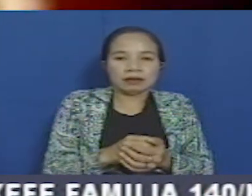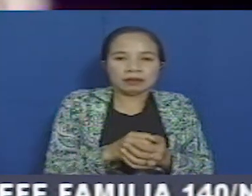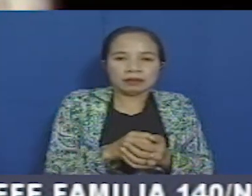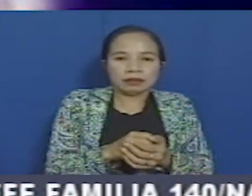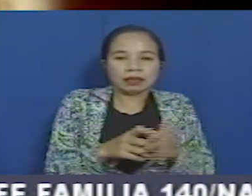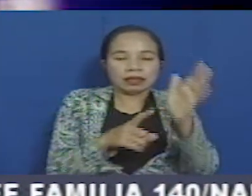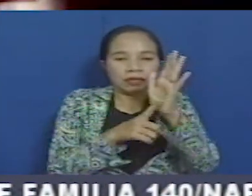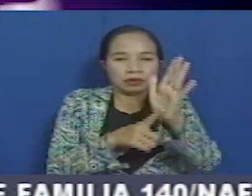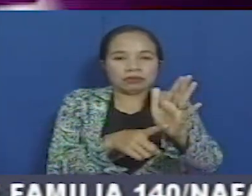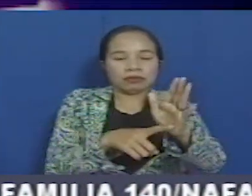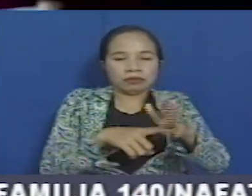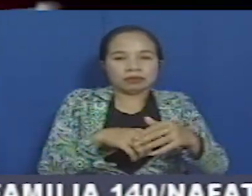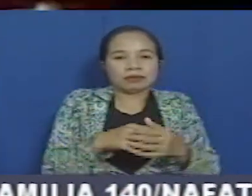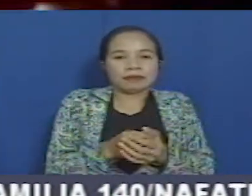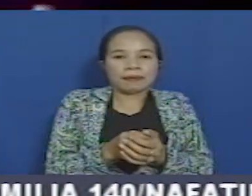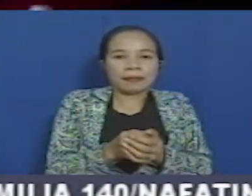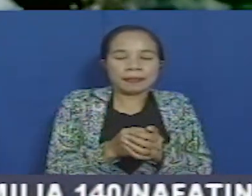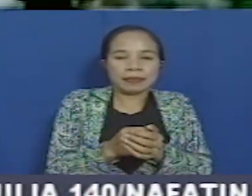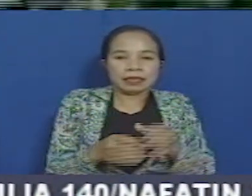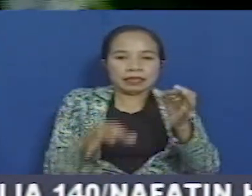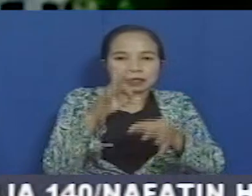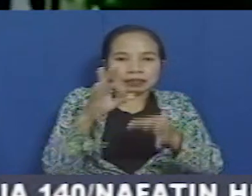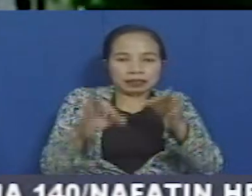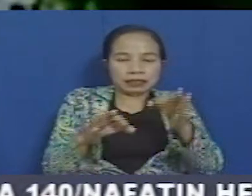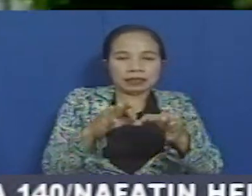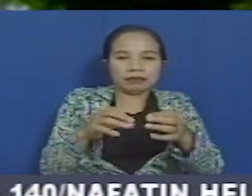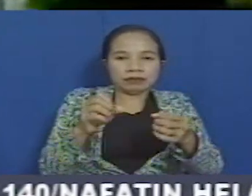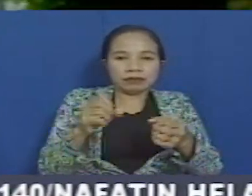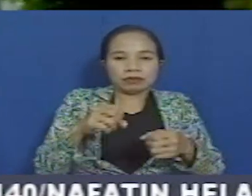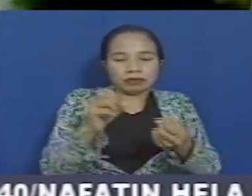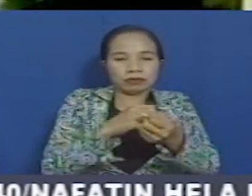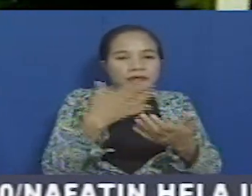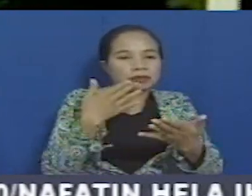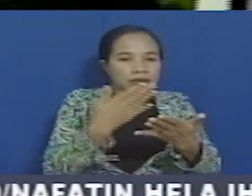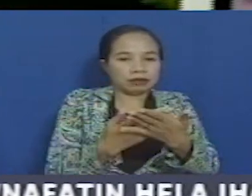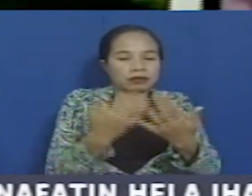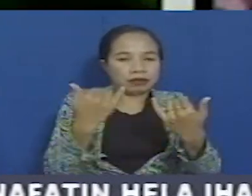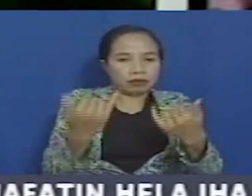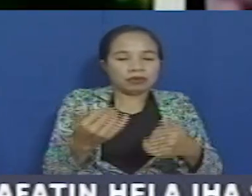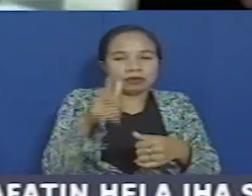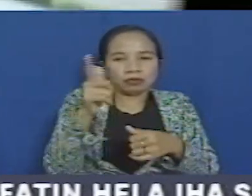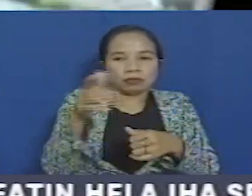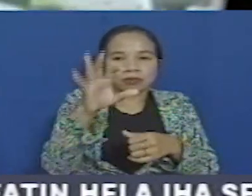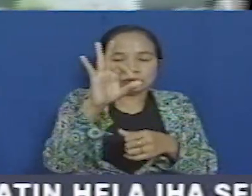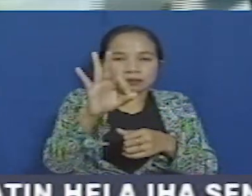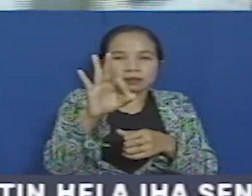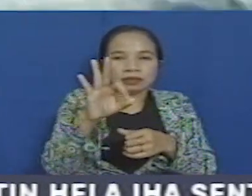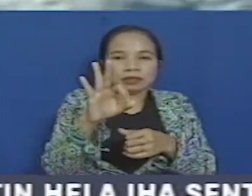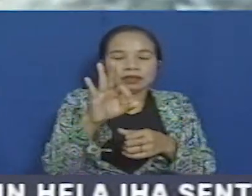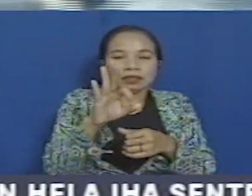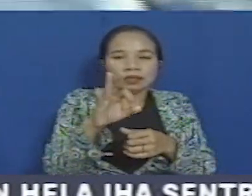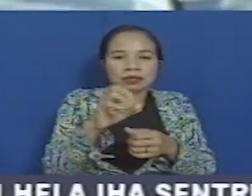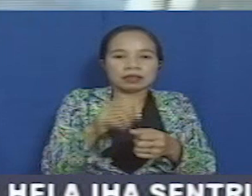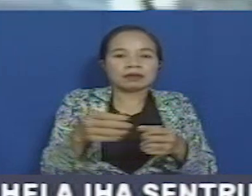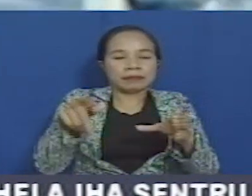caja tudo sintomas. Enquanto, caso recuperado, ohin, rua nulo recensia.